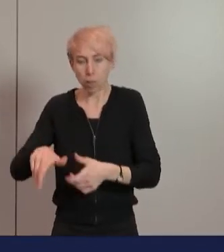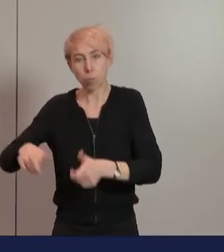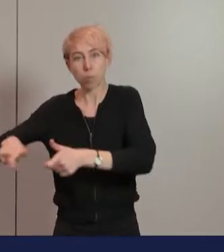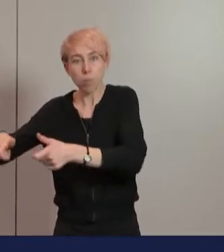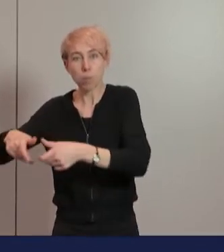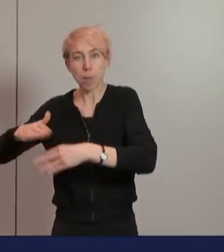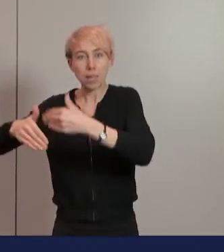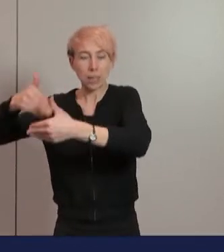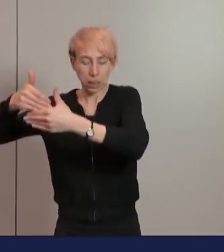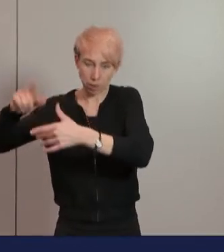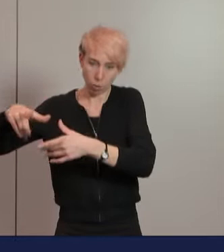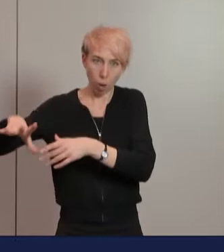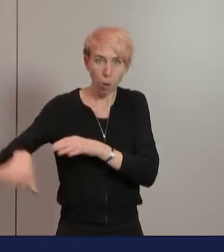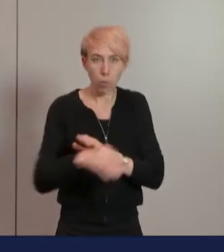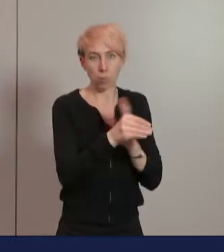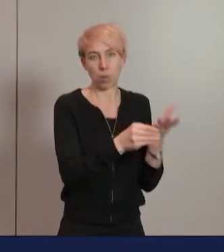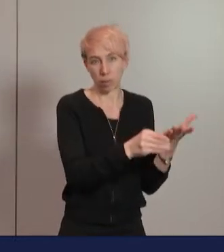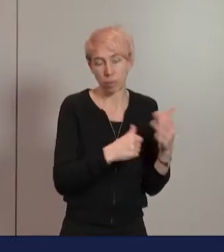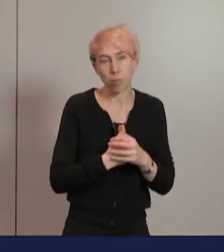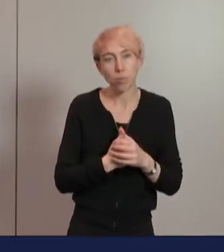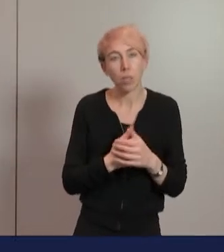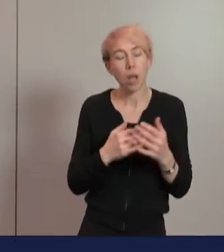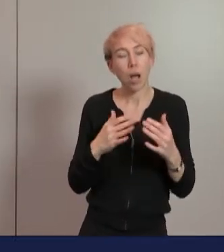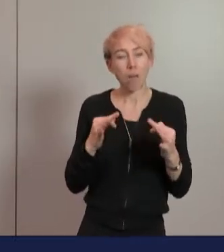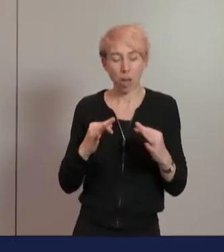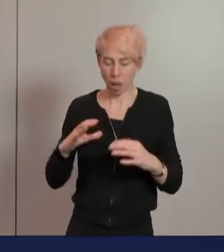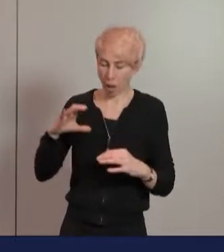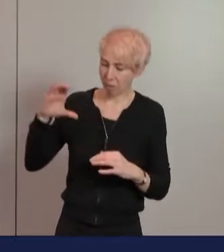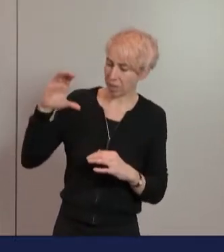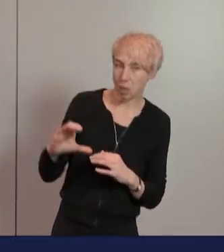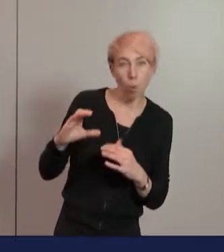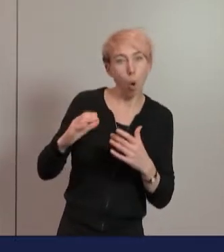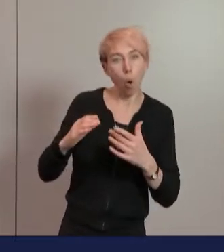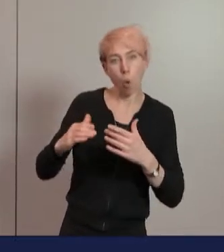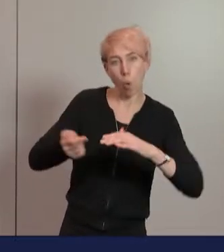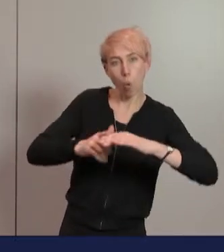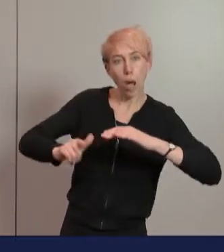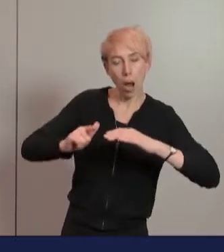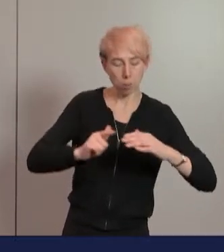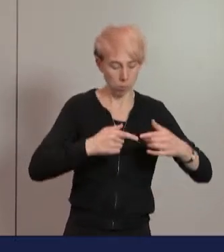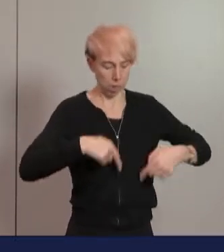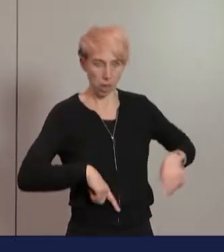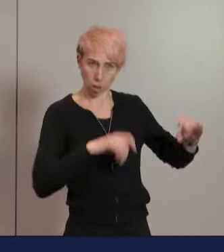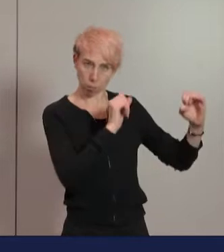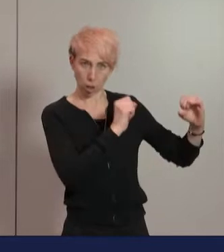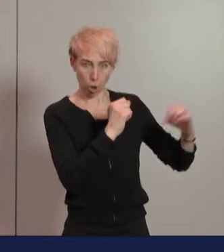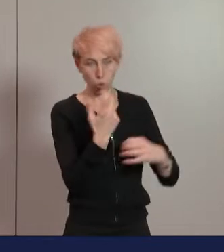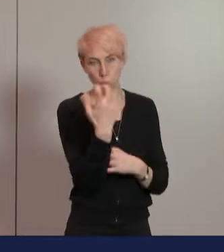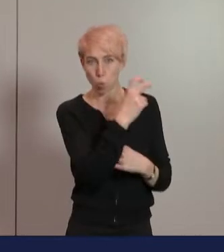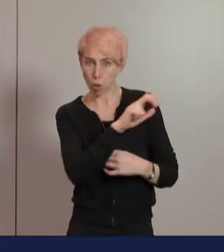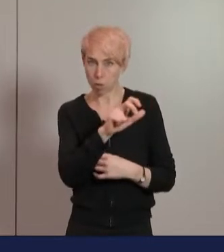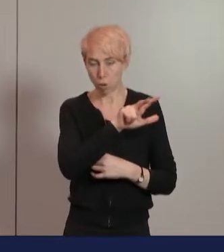Ensuite, pour soutenir l'investissement local dans le cadre de la relance, l'État consent cette année à un effort de 337 millions